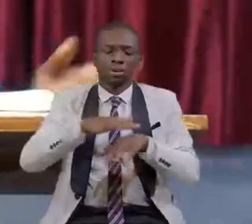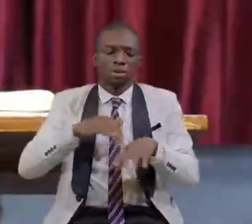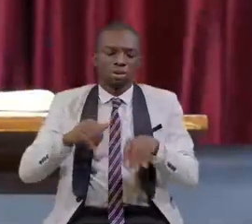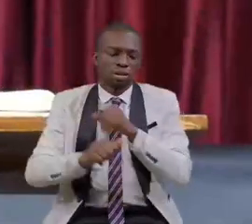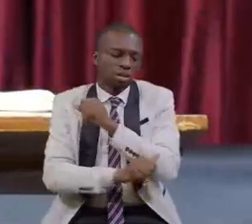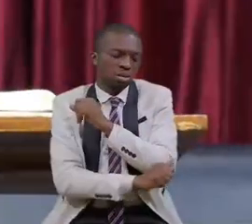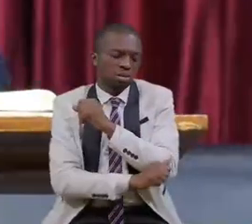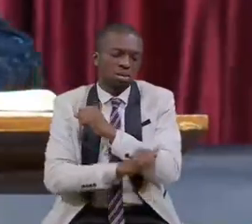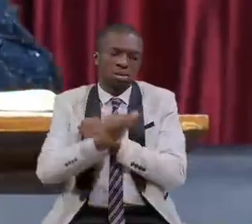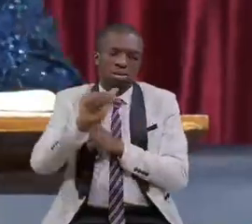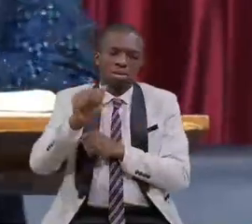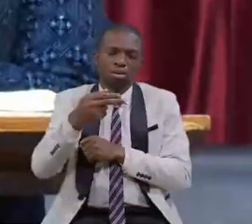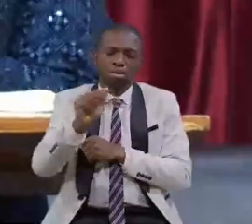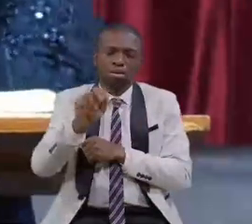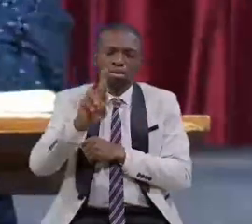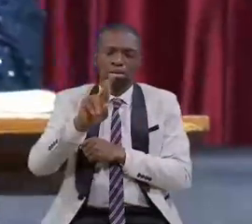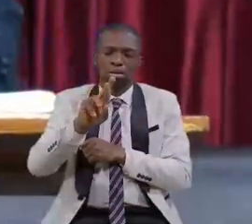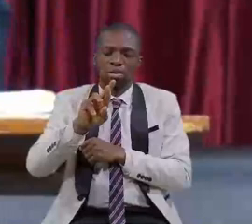Il est sorti de la Chaldée.